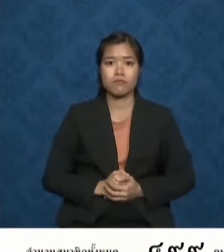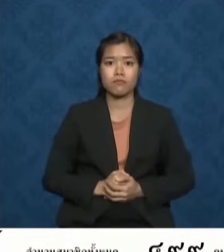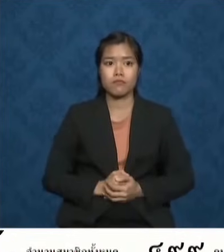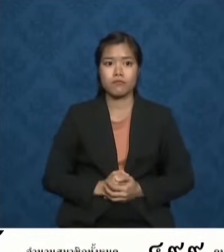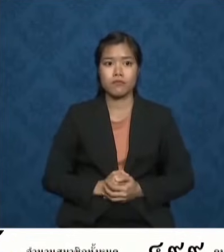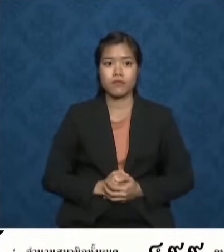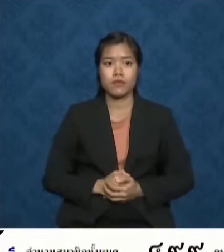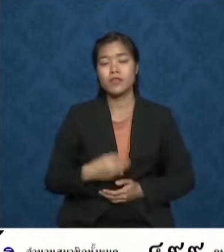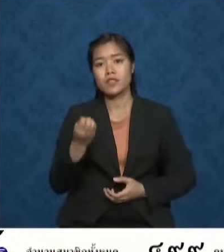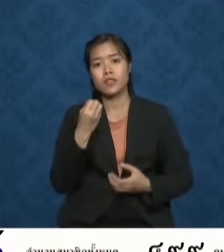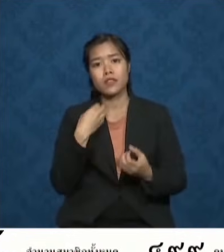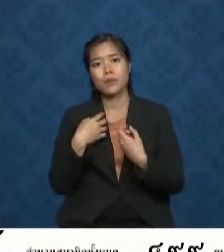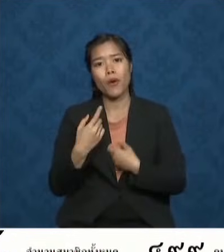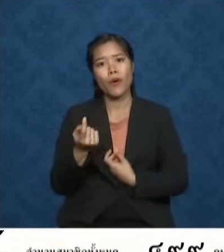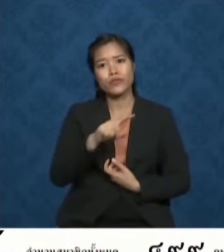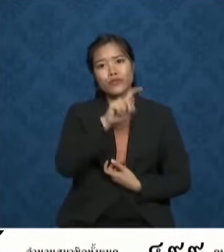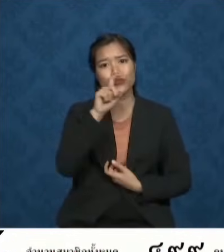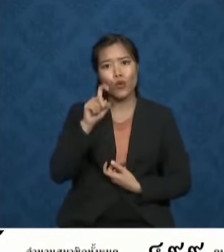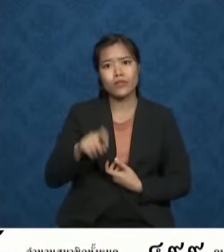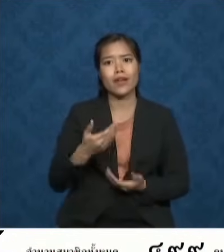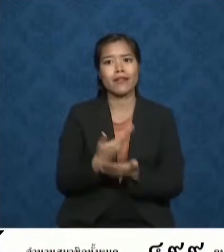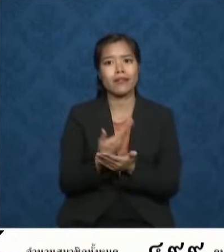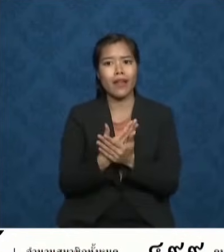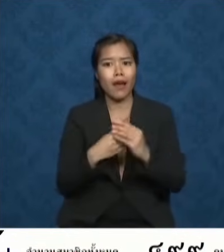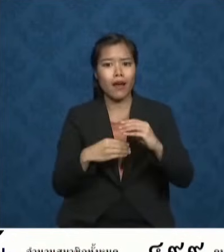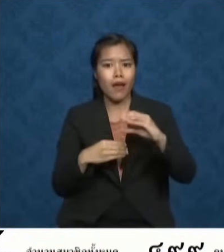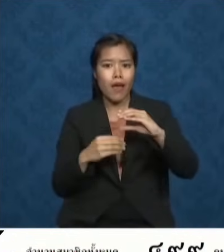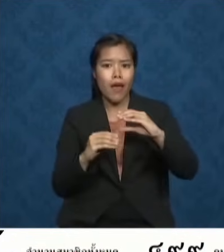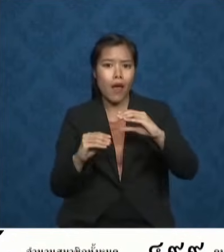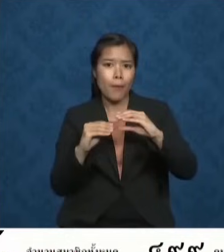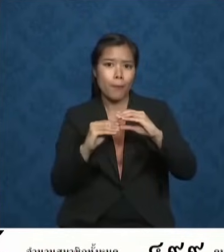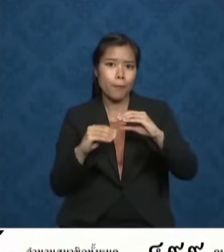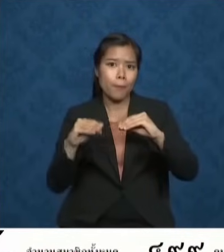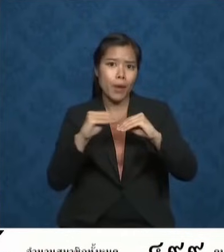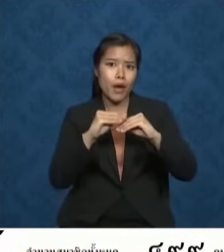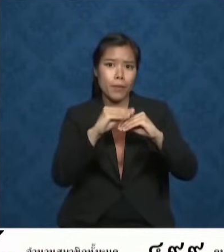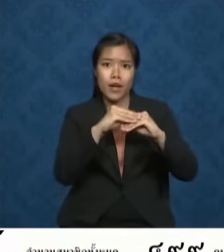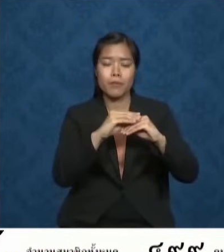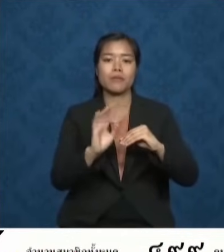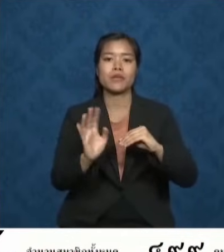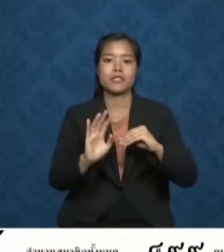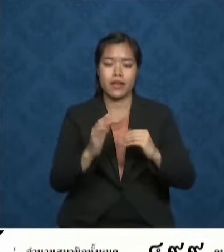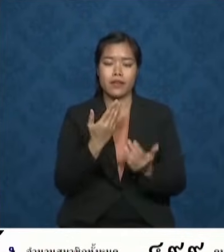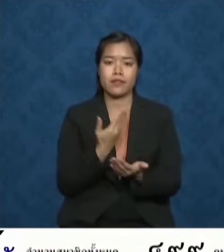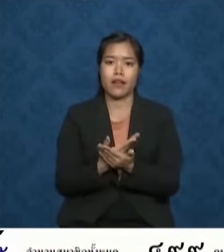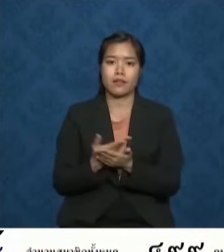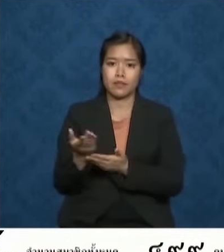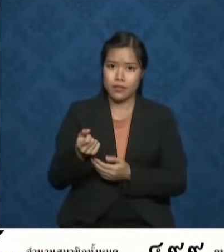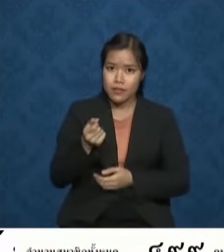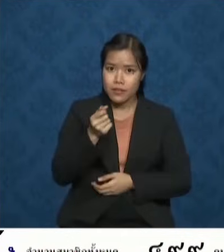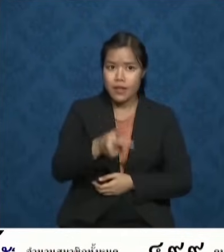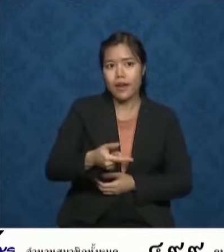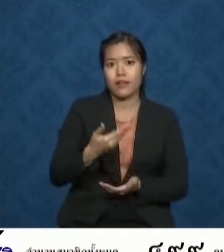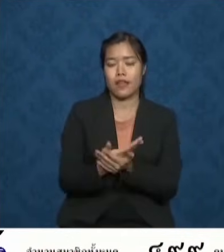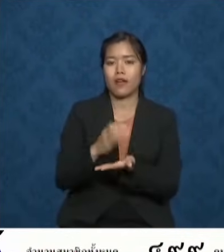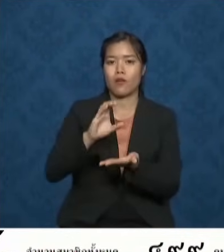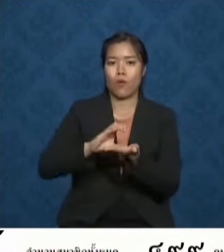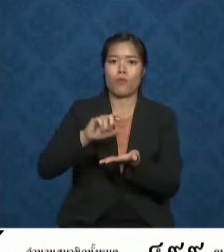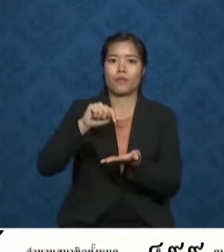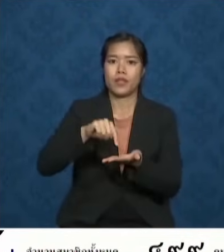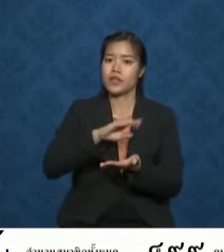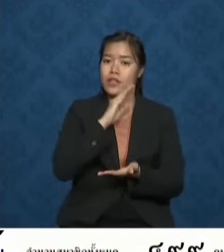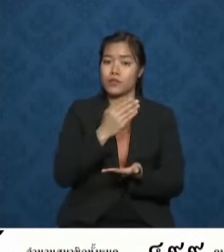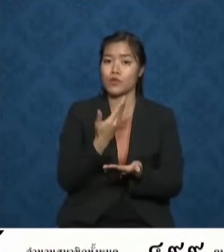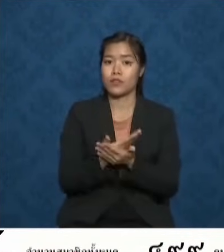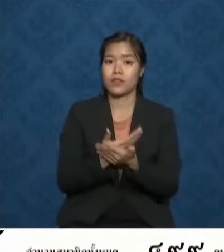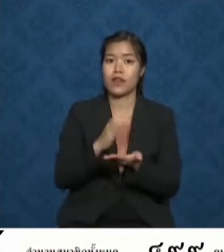ปเพิ่มงบโน่นนี่นั่นนี่ไม่มีหรอกครับเพราะอะไรรู้ไหมครับการจัดซื้อจัดจ้างโดยงบเหล่านี้นี่ถ้างบทั่ว